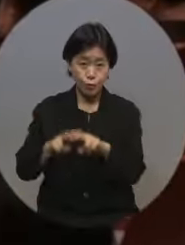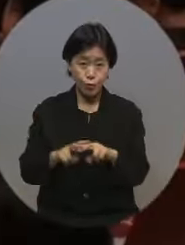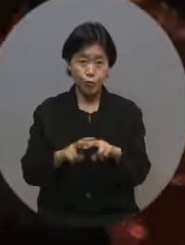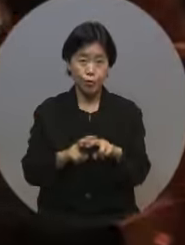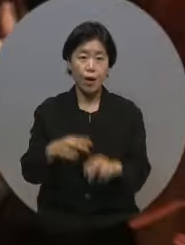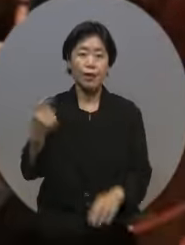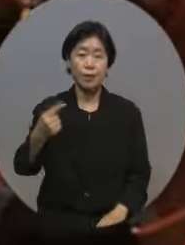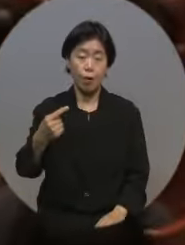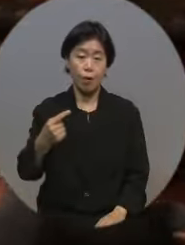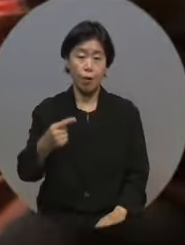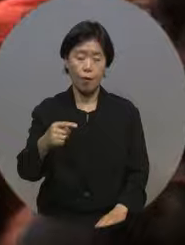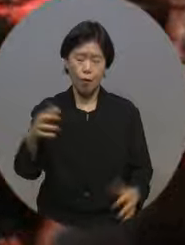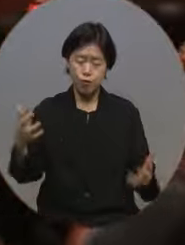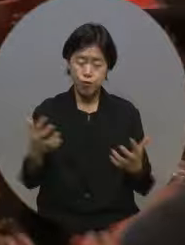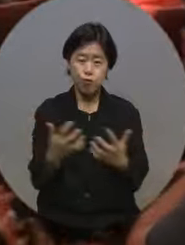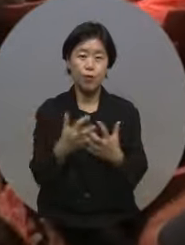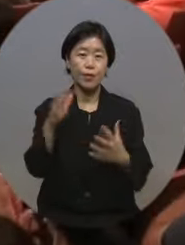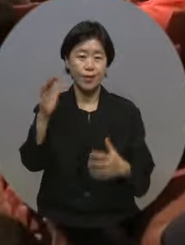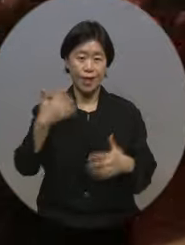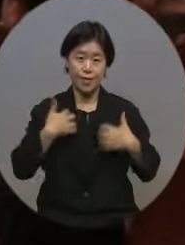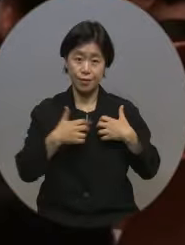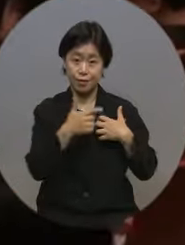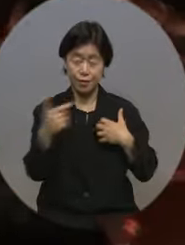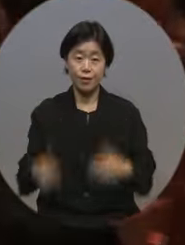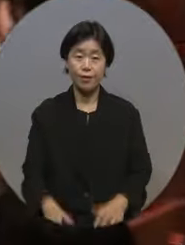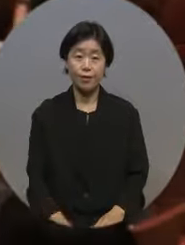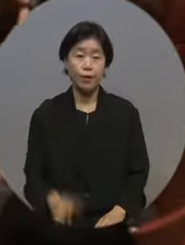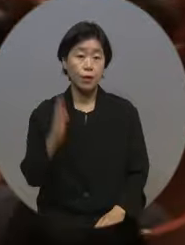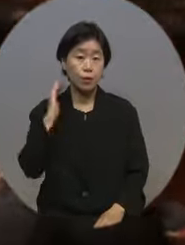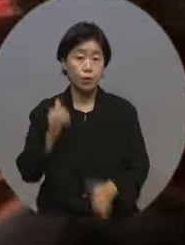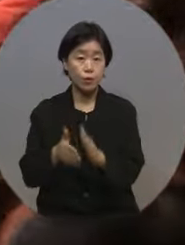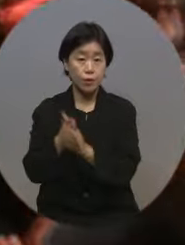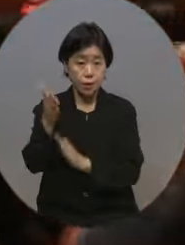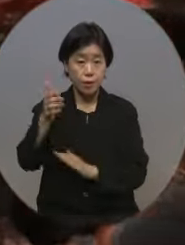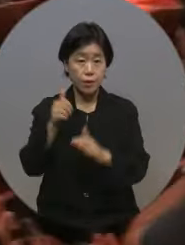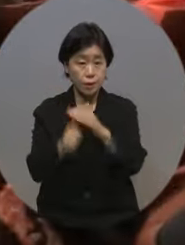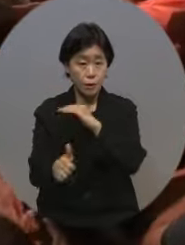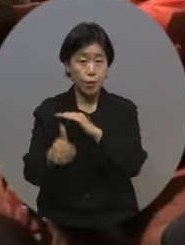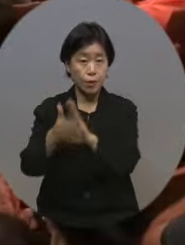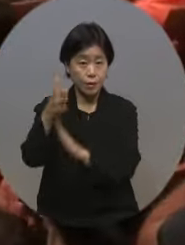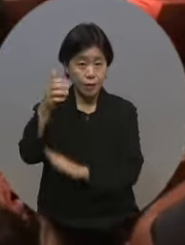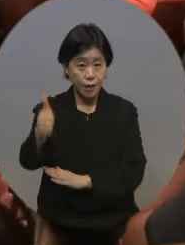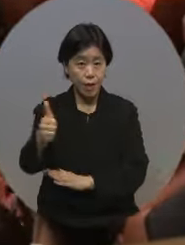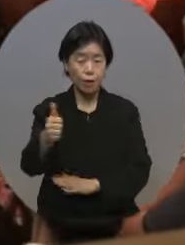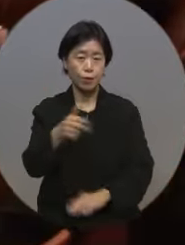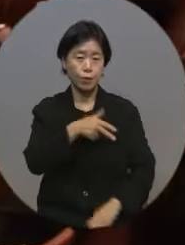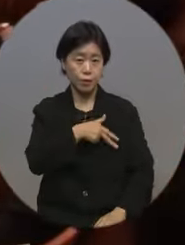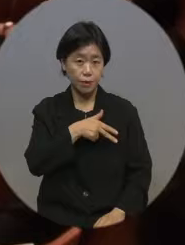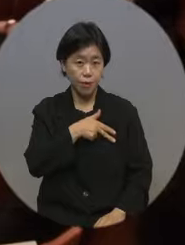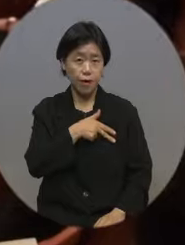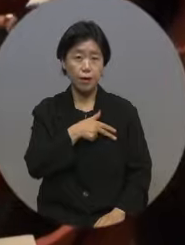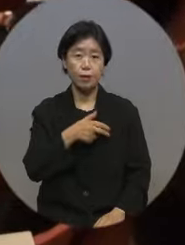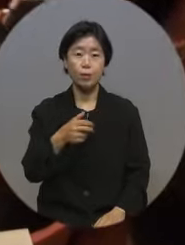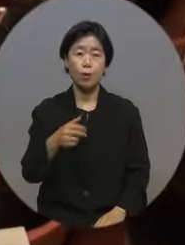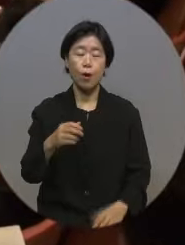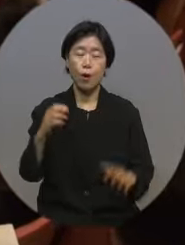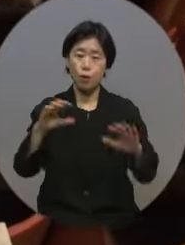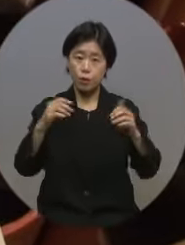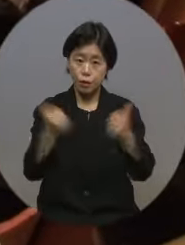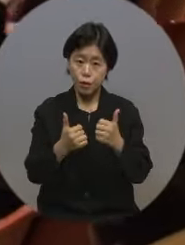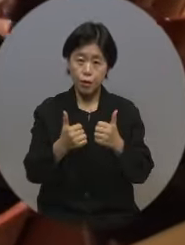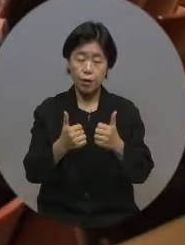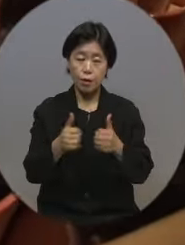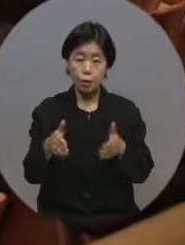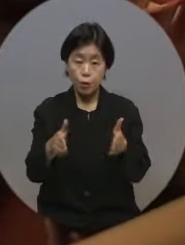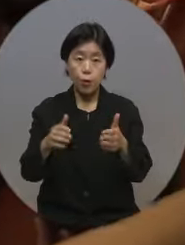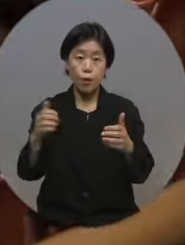만석으로 그 즐거움의 열기가 가득했습니다. 의정부시를 대표하는 시장, 시의회 의장, 시의원, 국회의원, 도의원